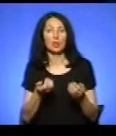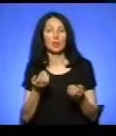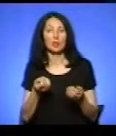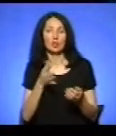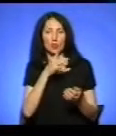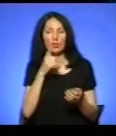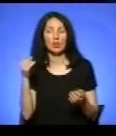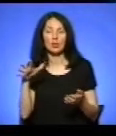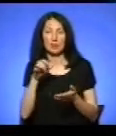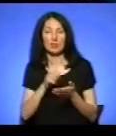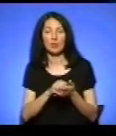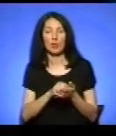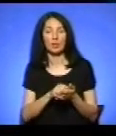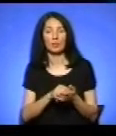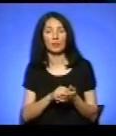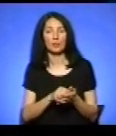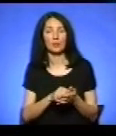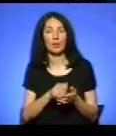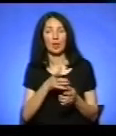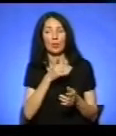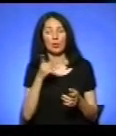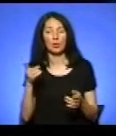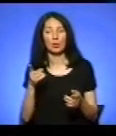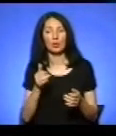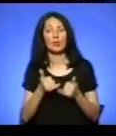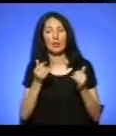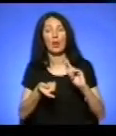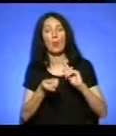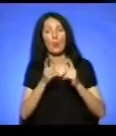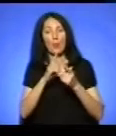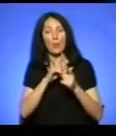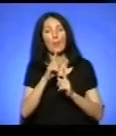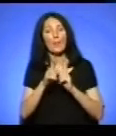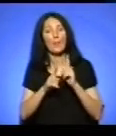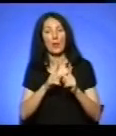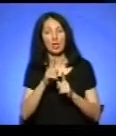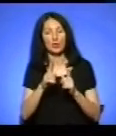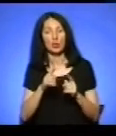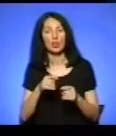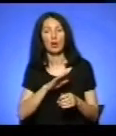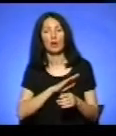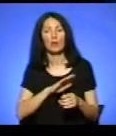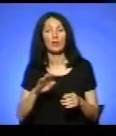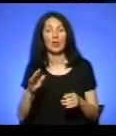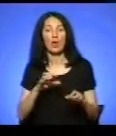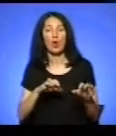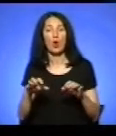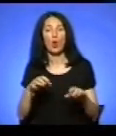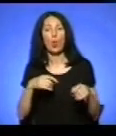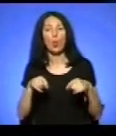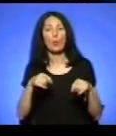займає певний період часу, тому що для перетворення в комунальне некомерційне підприємство там потрібні рішення органів місцевого